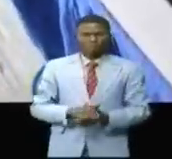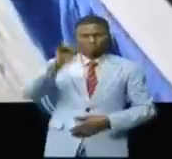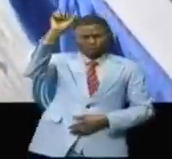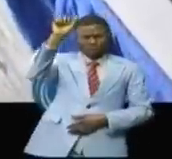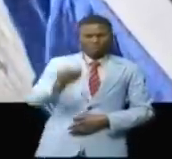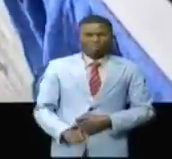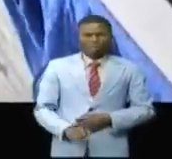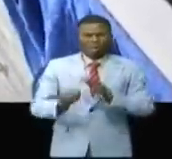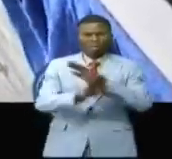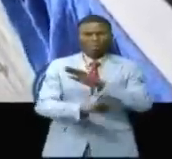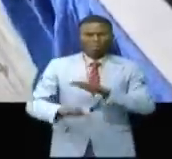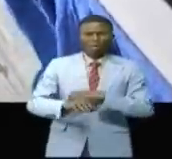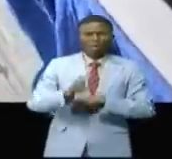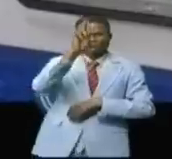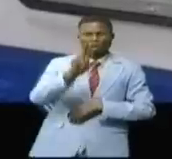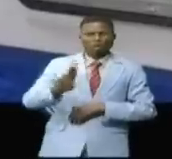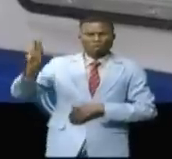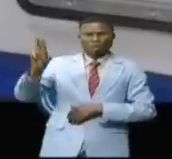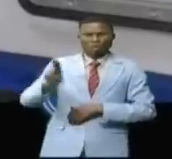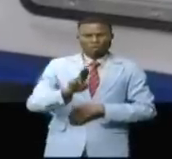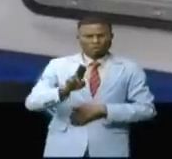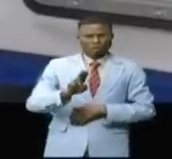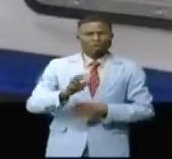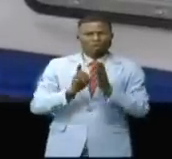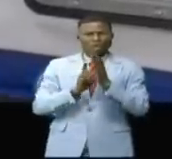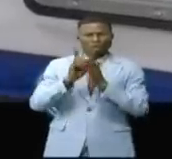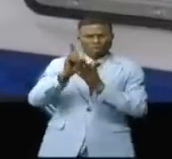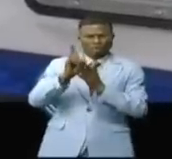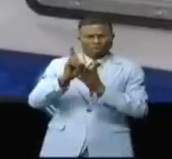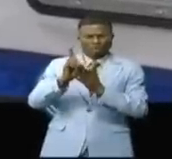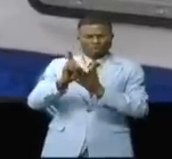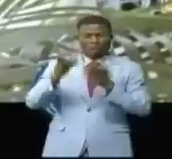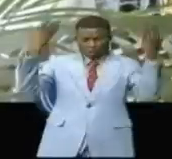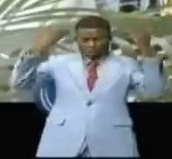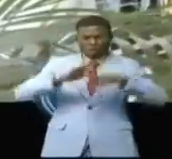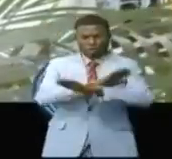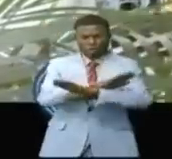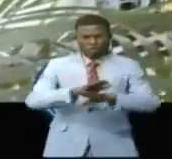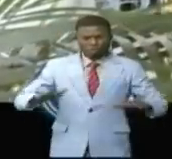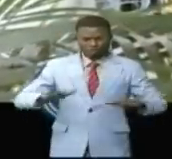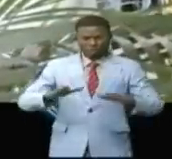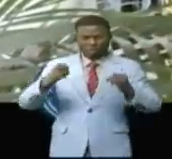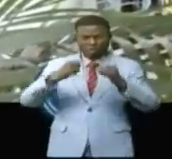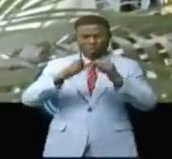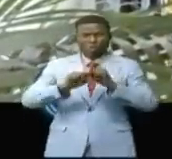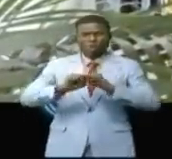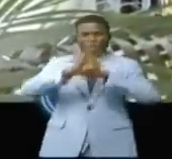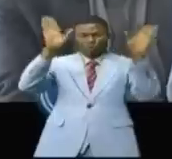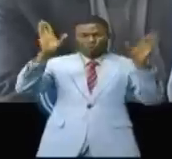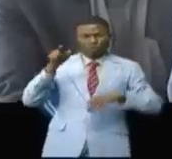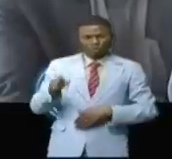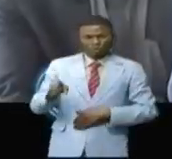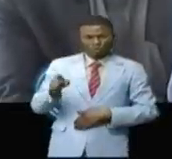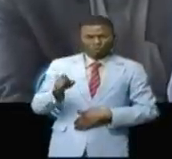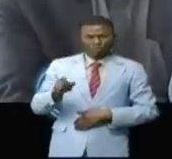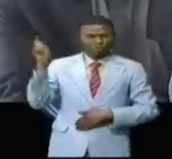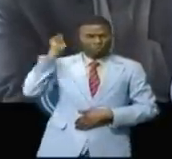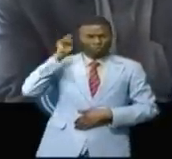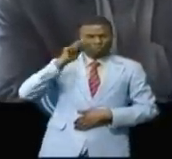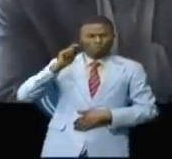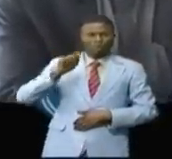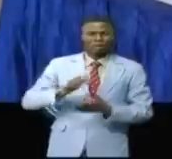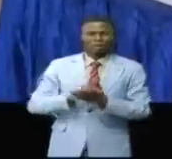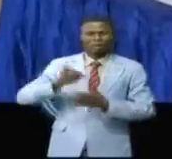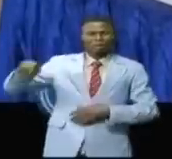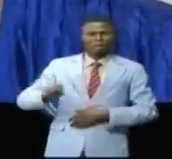seront bientôt éclairé et vont dire certainement pourrait voir l'obscurité récemment élu à la tête de cette province le professeur jean robert